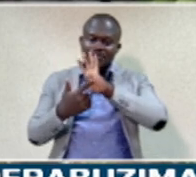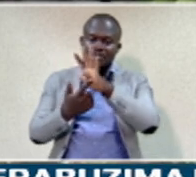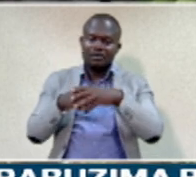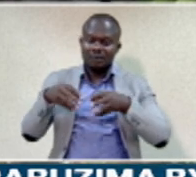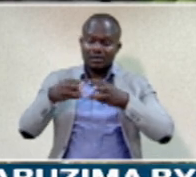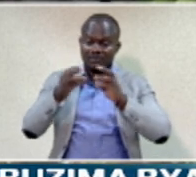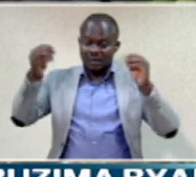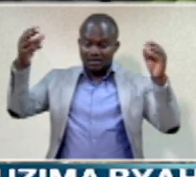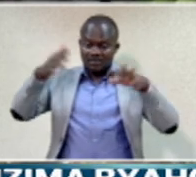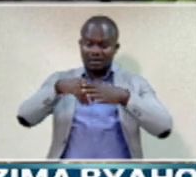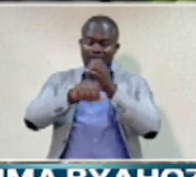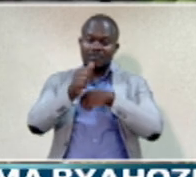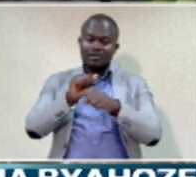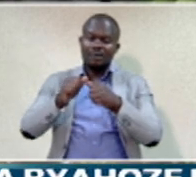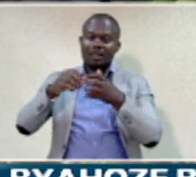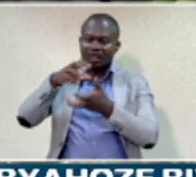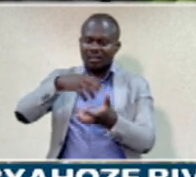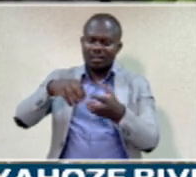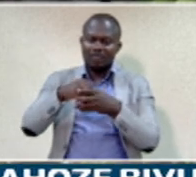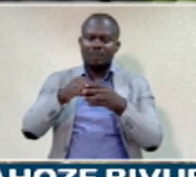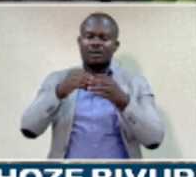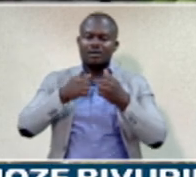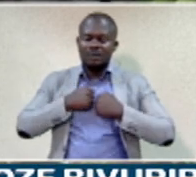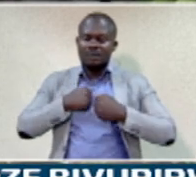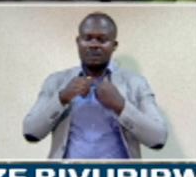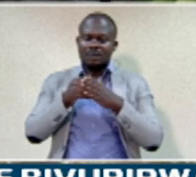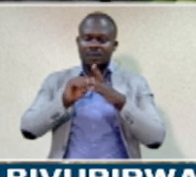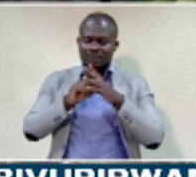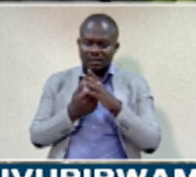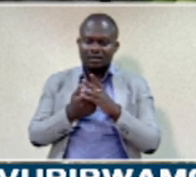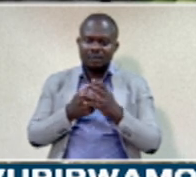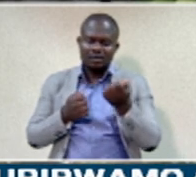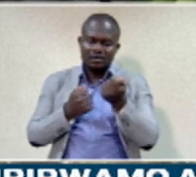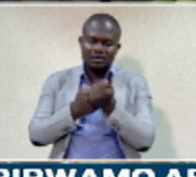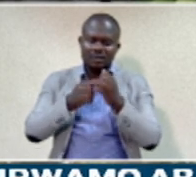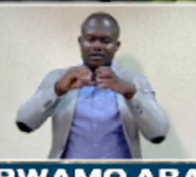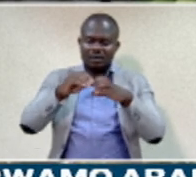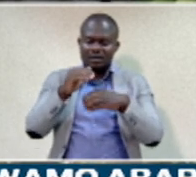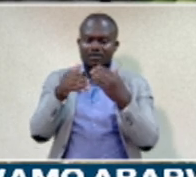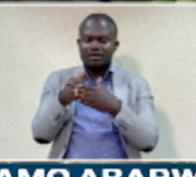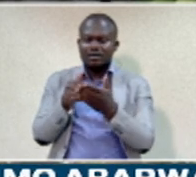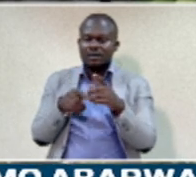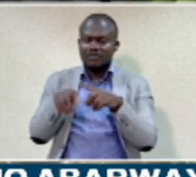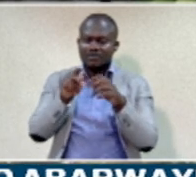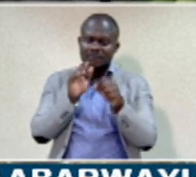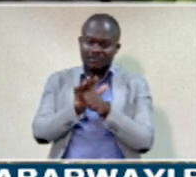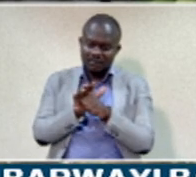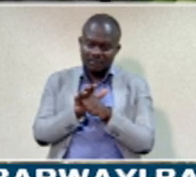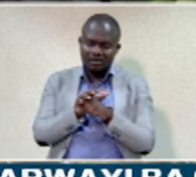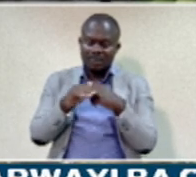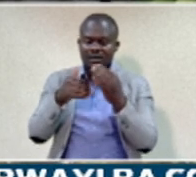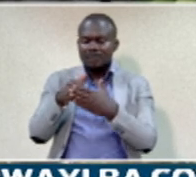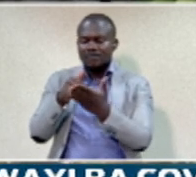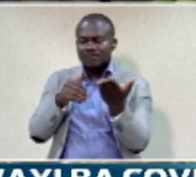mu buryo bweruye mu bikorwa byo guhungabanya umutekano w'u Rwanda birimo gushinga no gushyigikira imitwe y'iterabwoba ubuhamya bw'abantu bitandukanyije